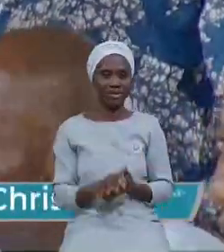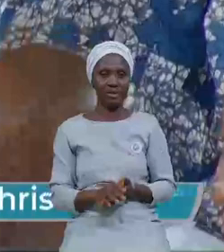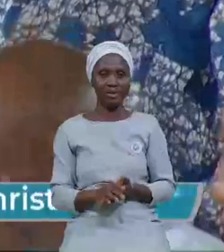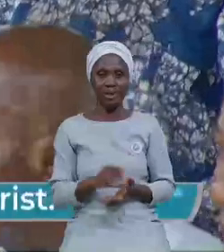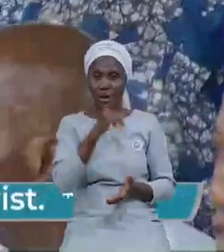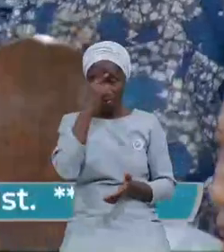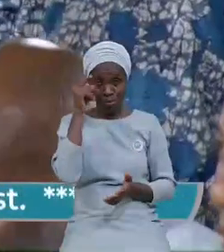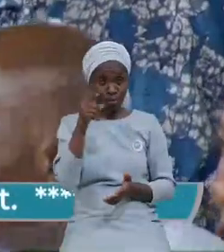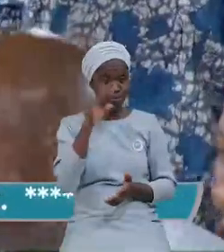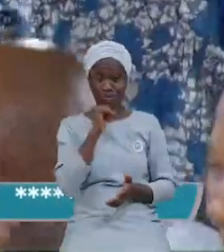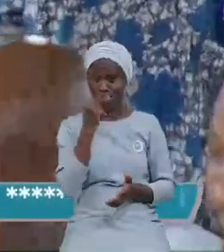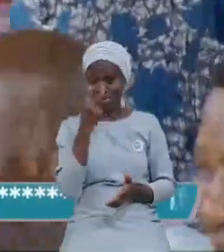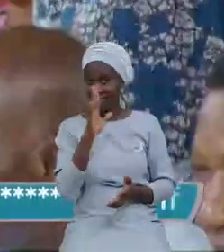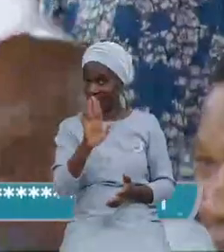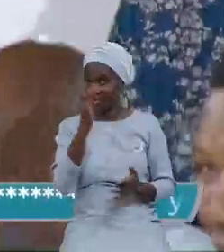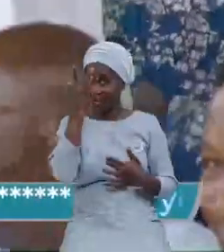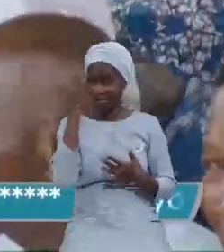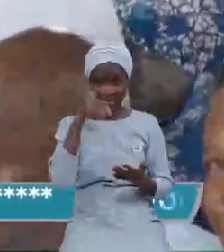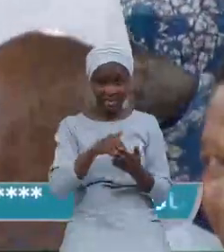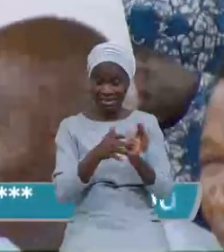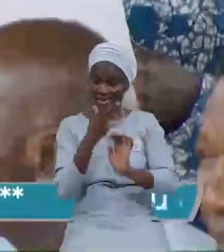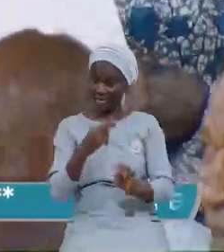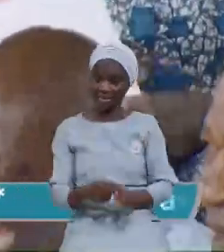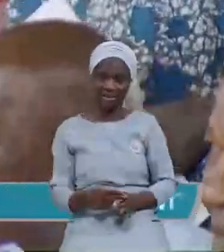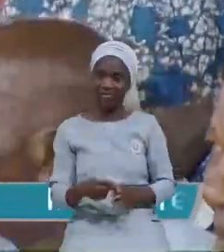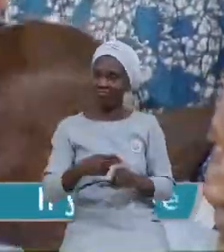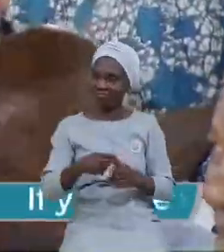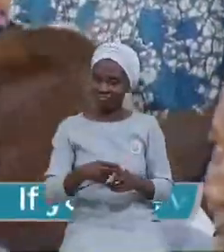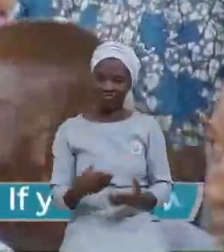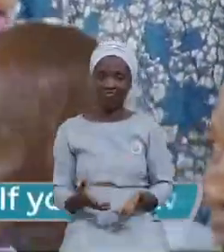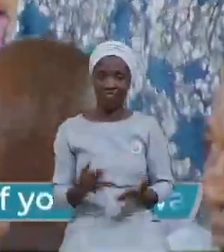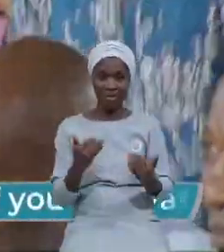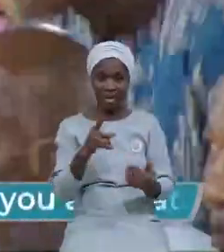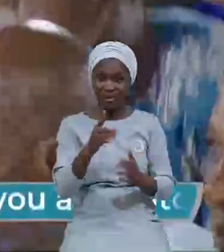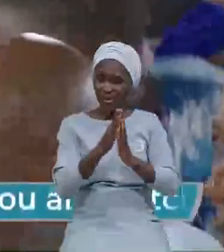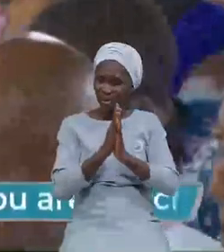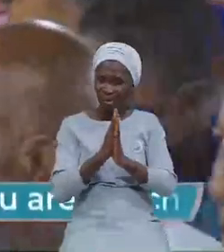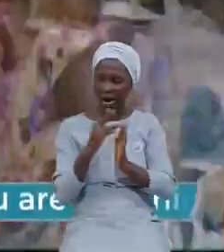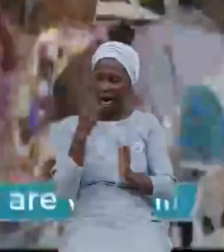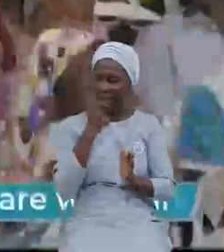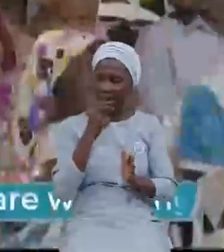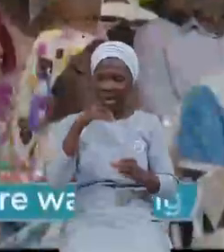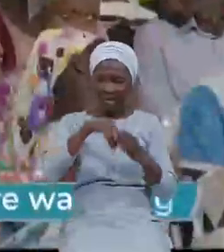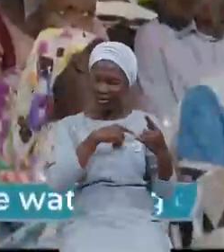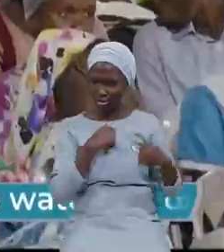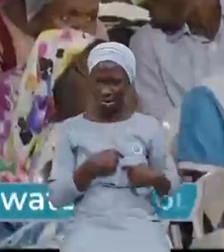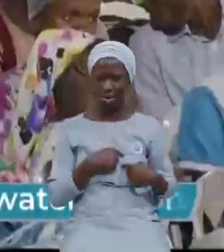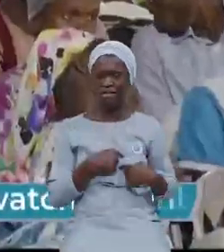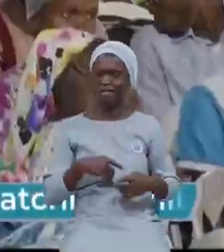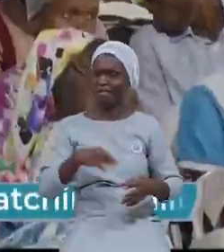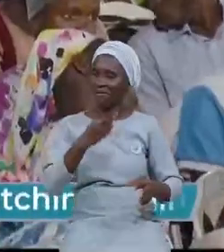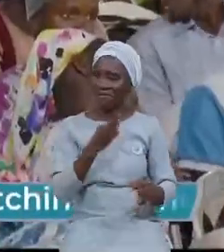plus très bientôt tu la verras plus commence à dire revoir